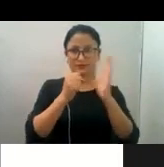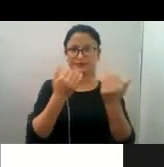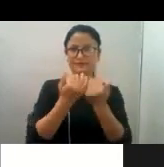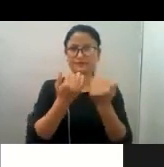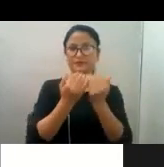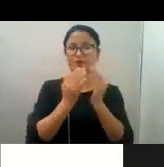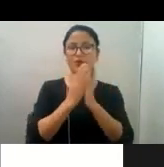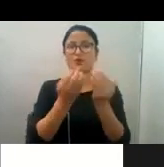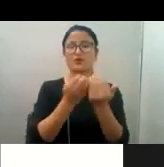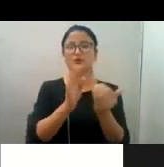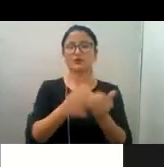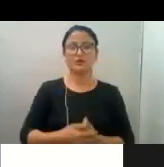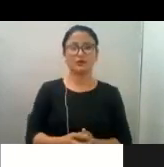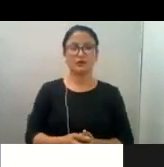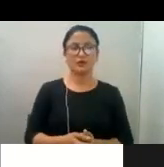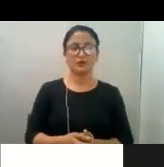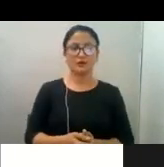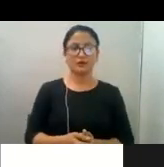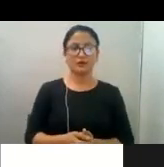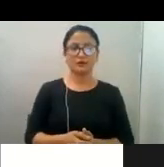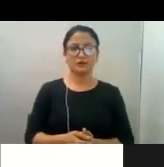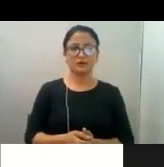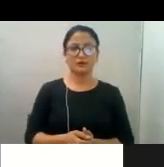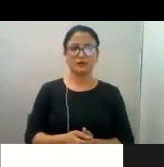अनुरोध गर्छु म